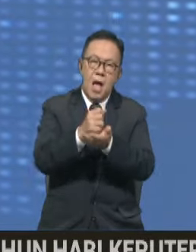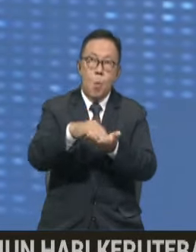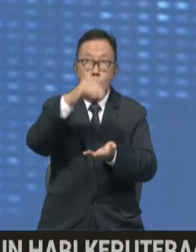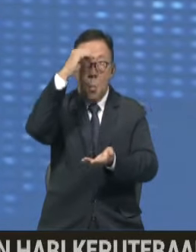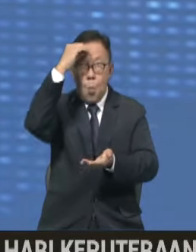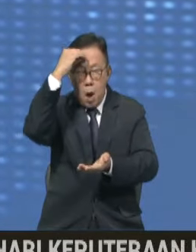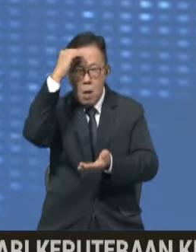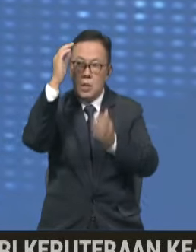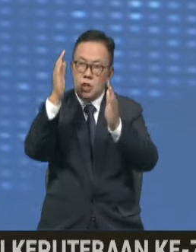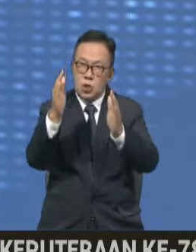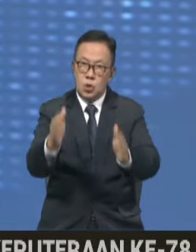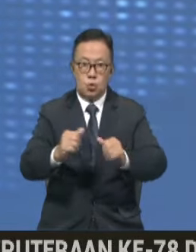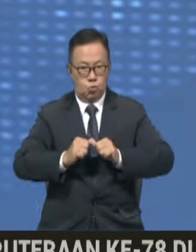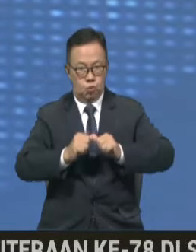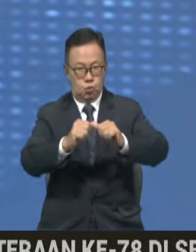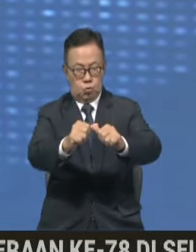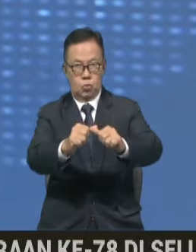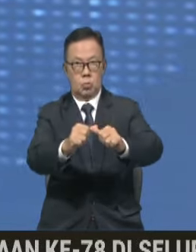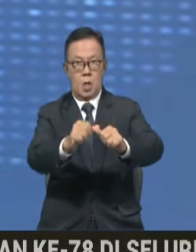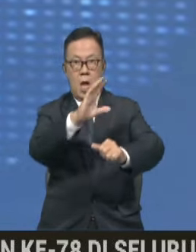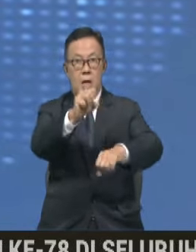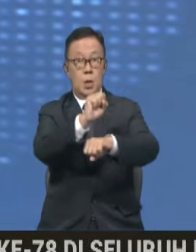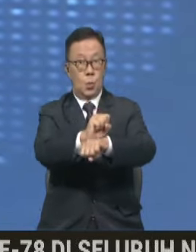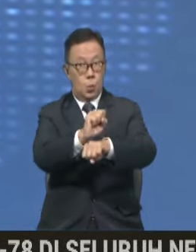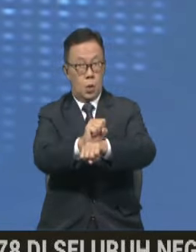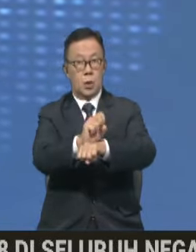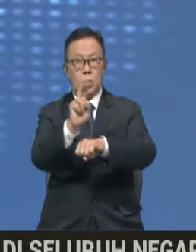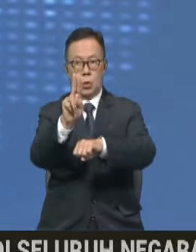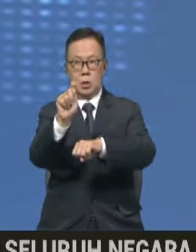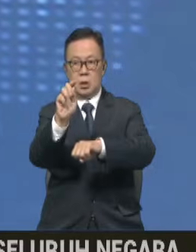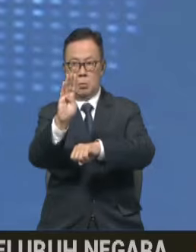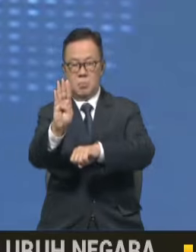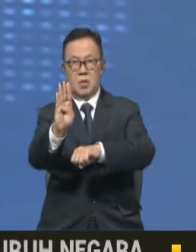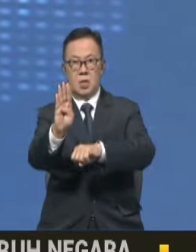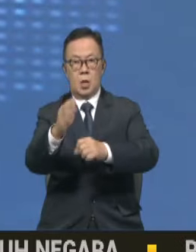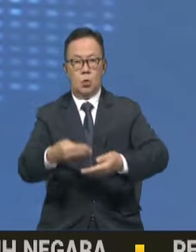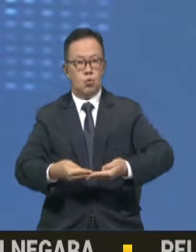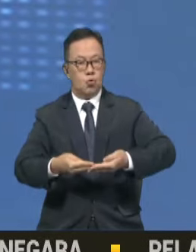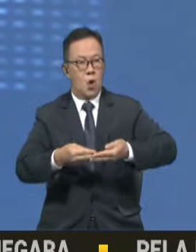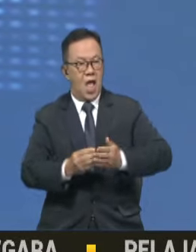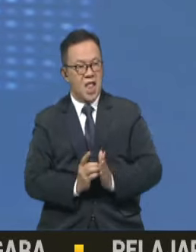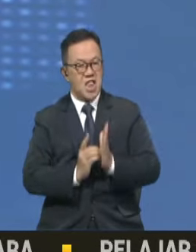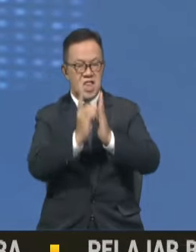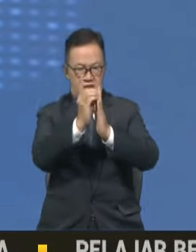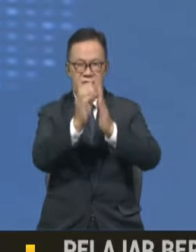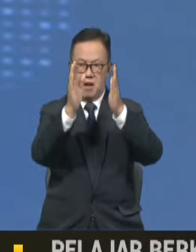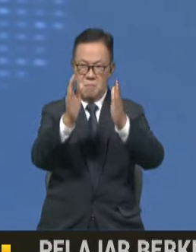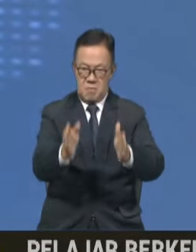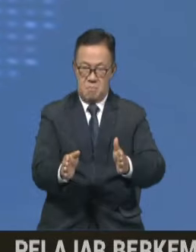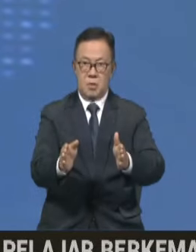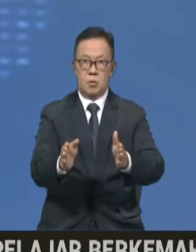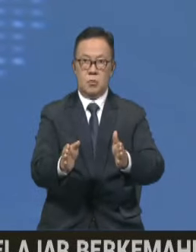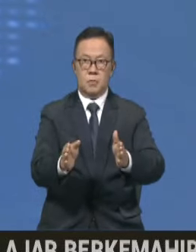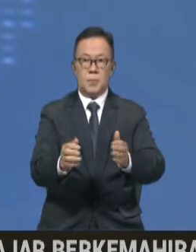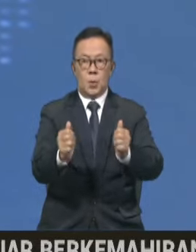sepanjang hayat mereka. Misi UTB adalah untuk melahirkan bakat yang tinggi untuk masyarakat yang mapan, global dan berdaya